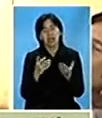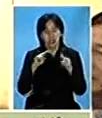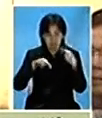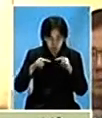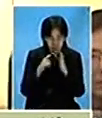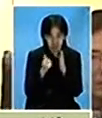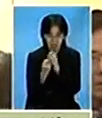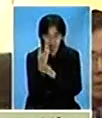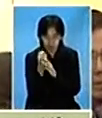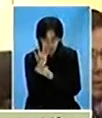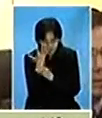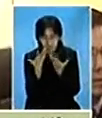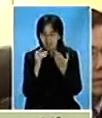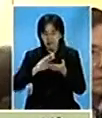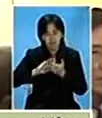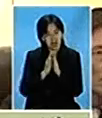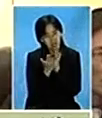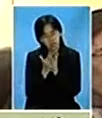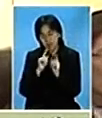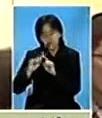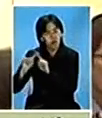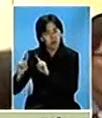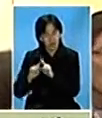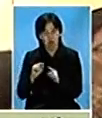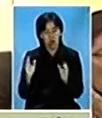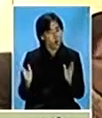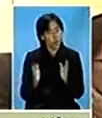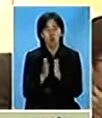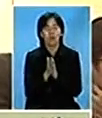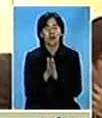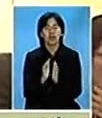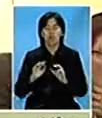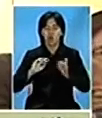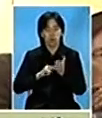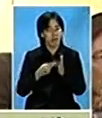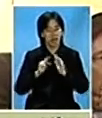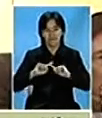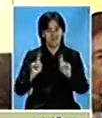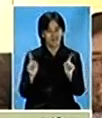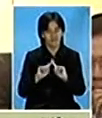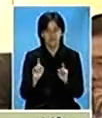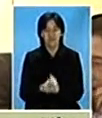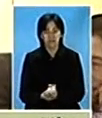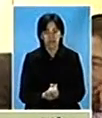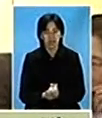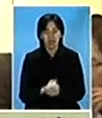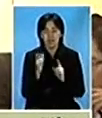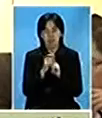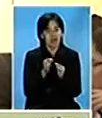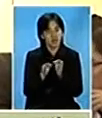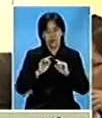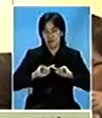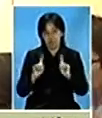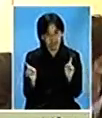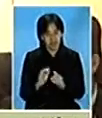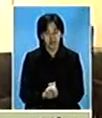ไพรของตำราของอะไรต่ออะไรเนี่ยสาระสำคัญมันก็ไปอีกแบบหนึ่งเขาก็มีความหมายคำจัดความนะครับ